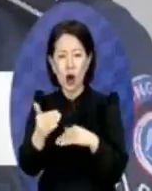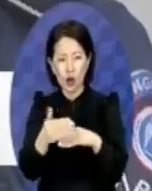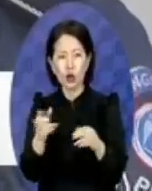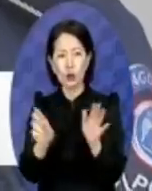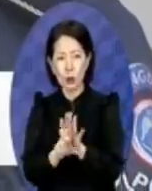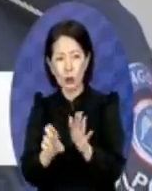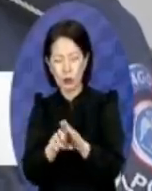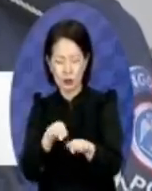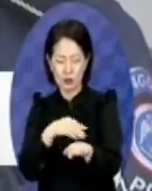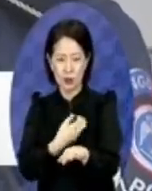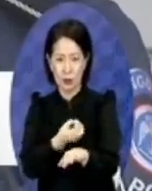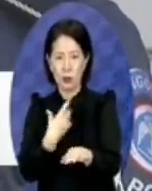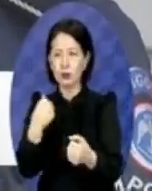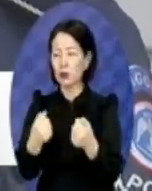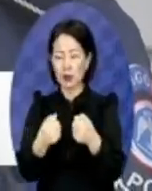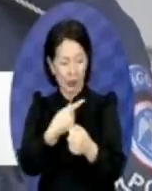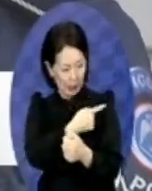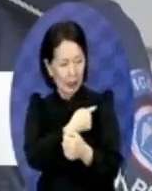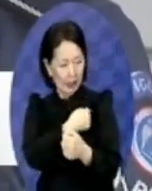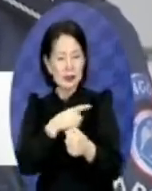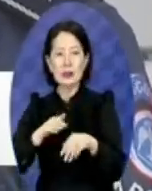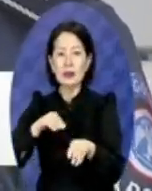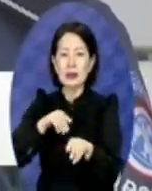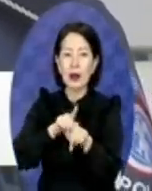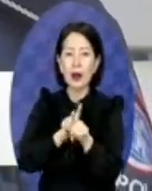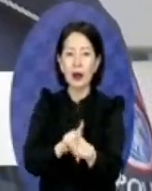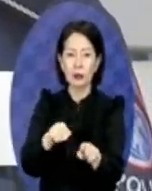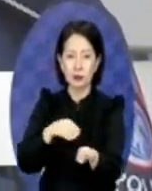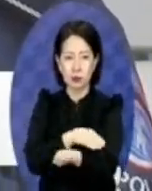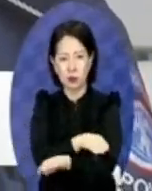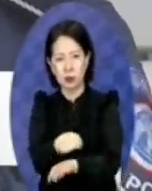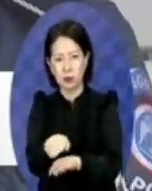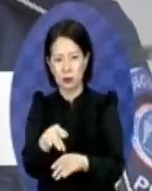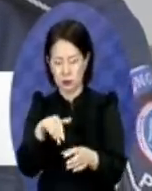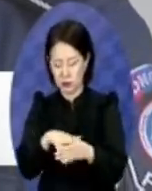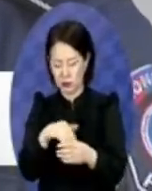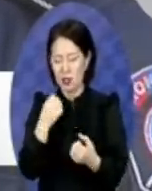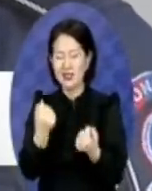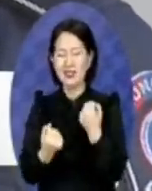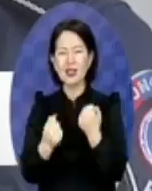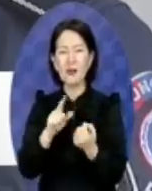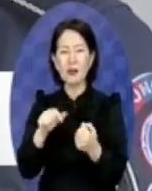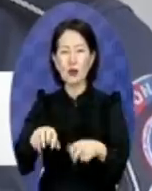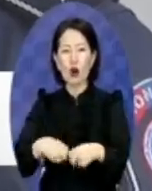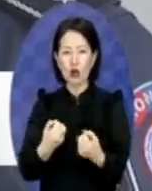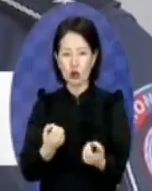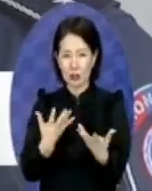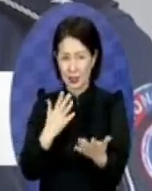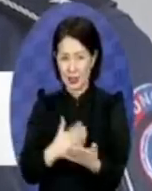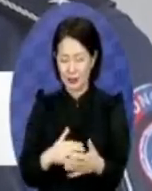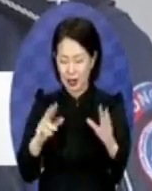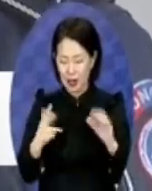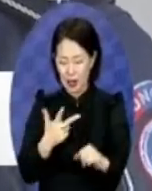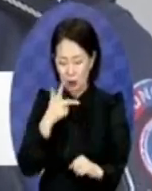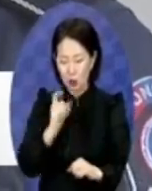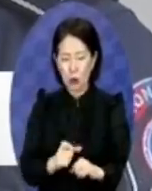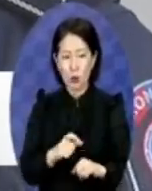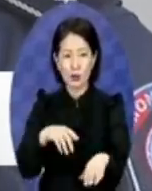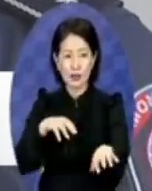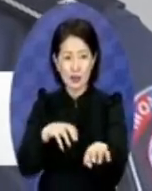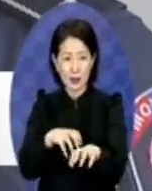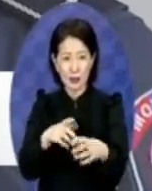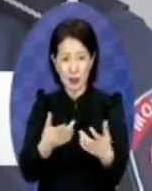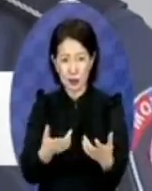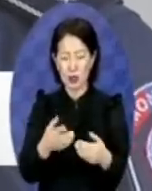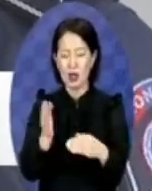гүйц төрөөс чих гэдэг ийм байцаар бас нэлээдгүй төсөнд орсоч цаам тэмвэр асуудал хэрэгт нэлээдгүй холбогдсон байна. хэмжээнд 13 хүн зам тээвэр осоо шалтгаалаад амь